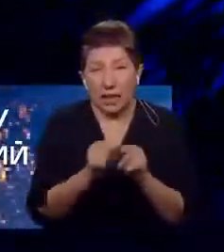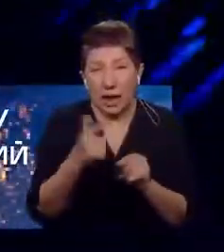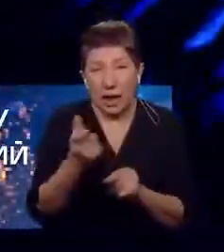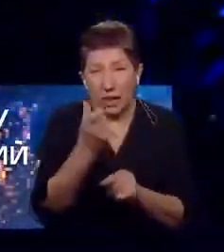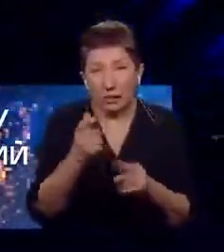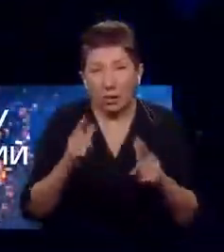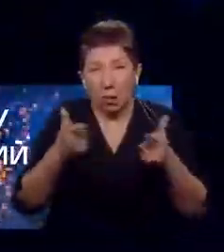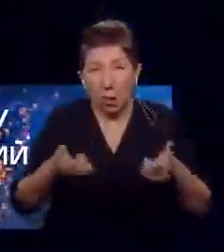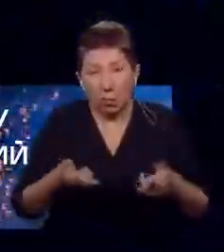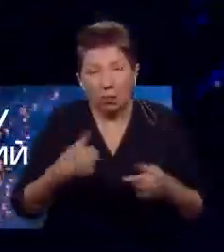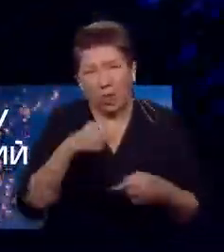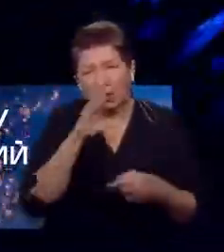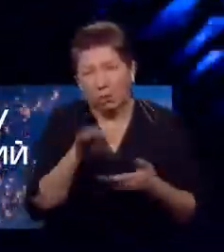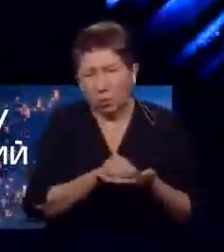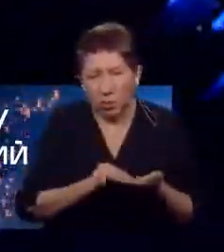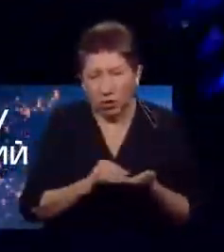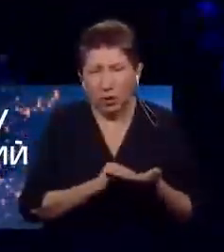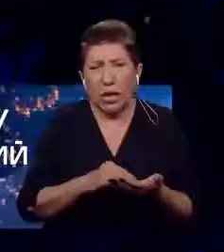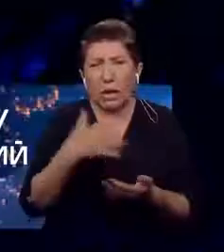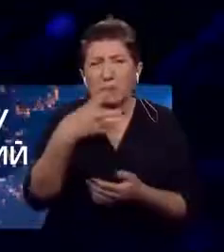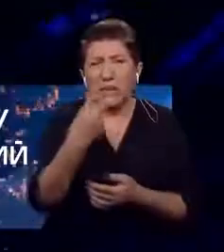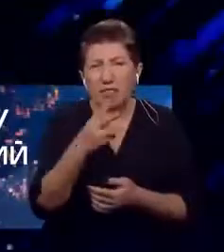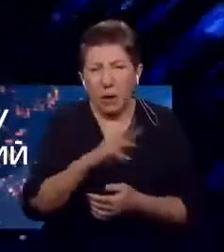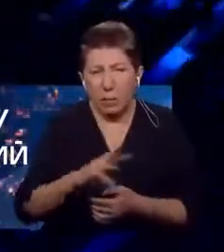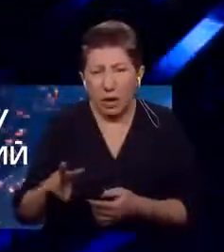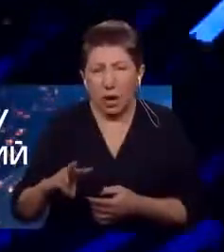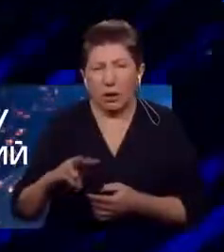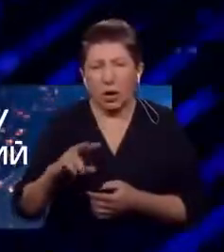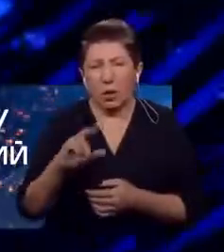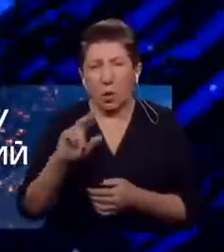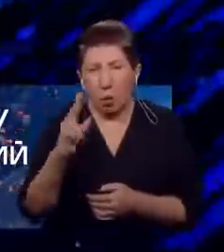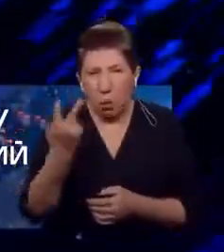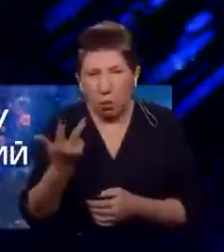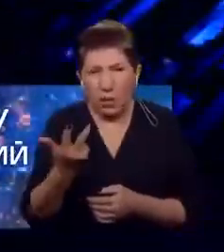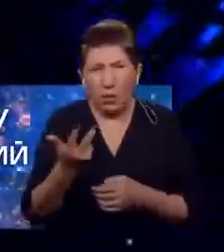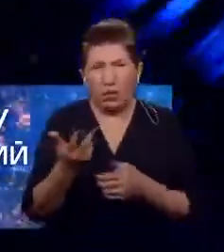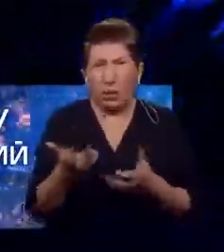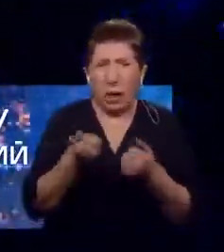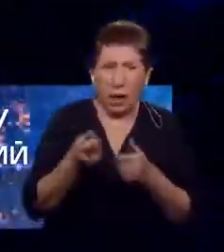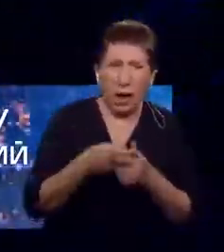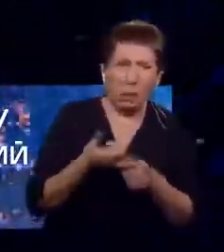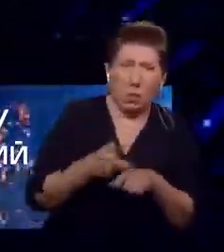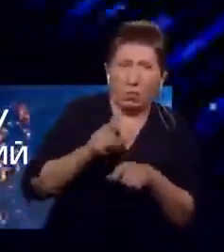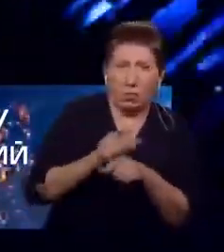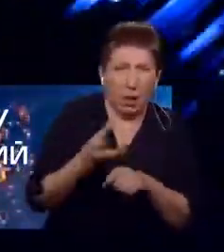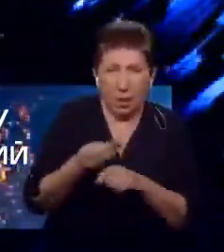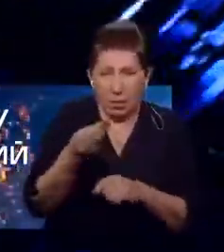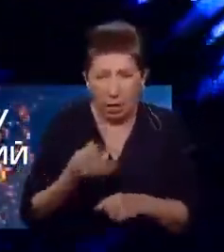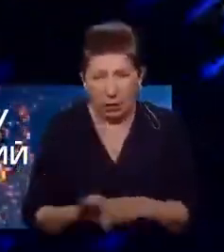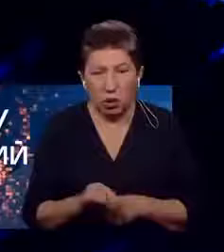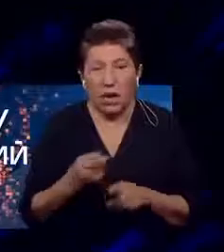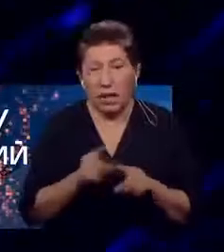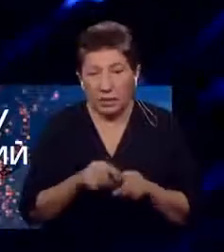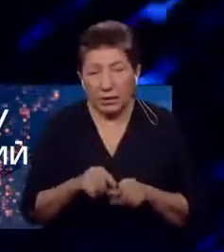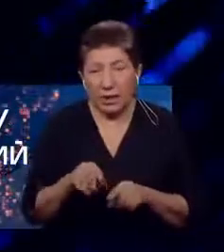газовими угодами, я не буду повторювати цифри, 52 мільярди кубів газу, переплата, бери або плати. Ці економічні показники